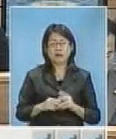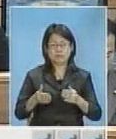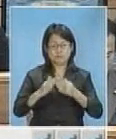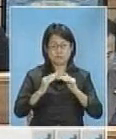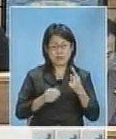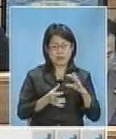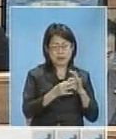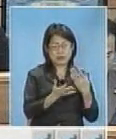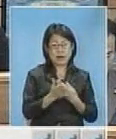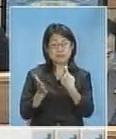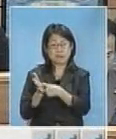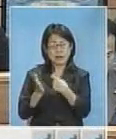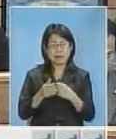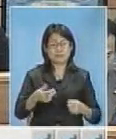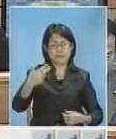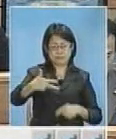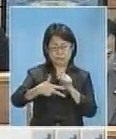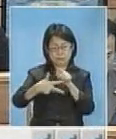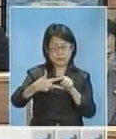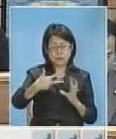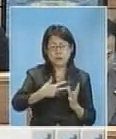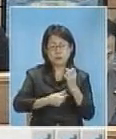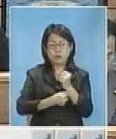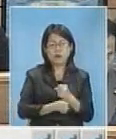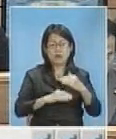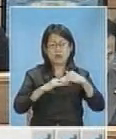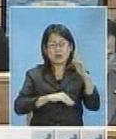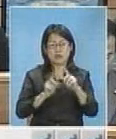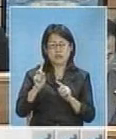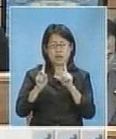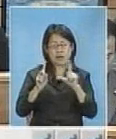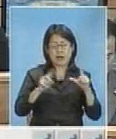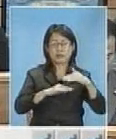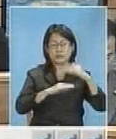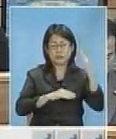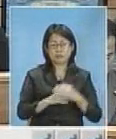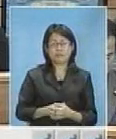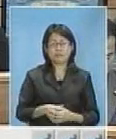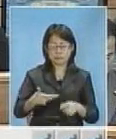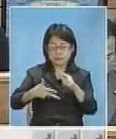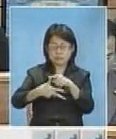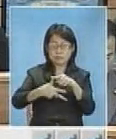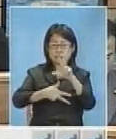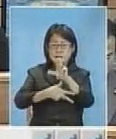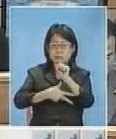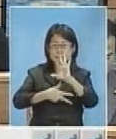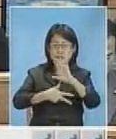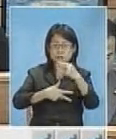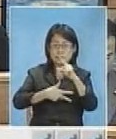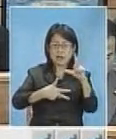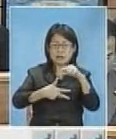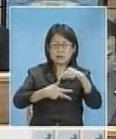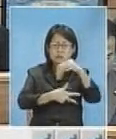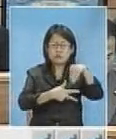กันรวมแล้วเกิน1ล้านล้านบาทนั้นเนี่ยส่วน 350,000 ล้านนี้ท่านจะเอาไปใช้ทำอะไร